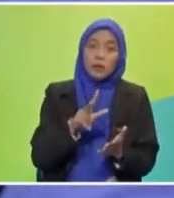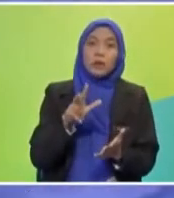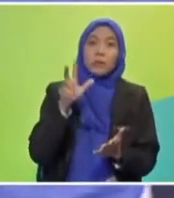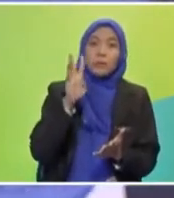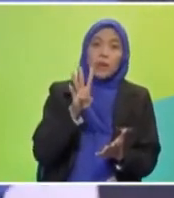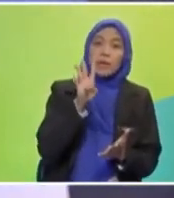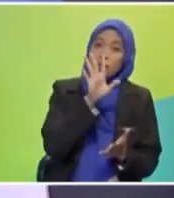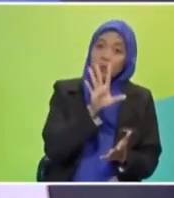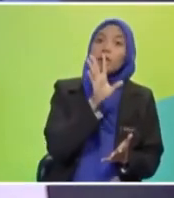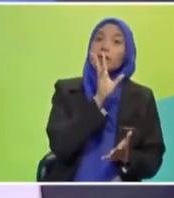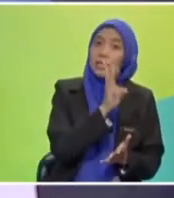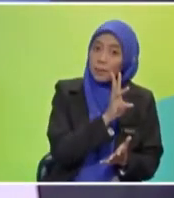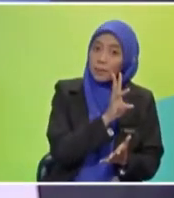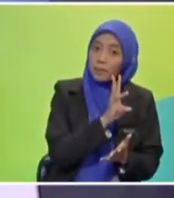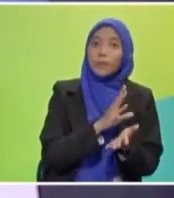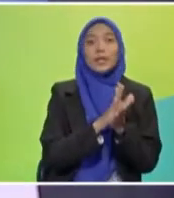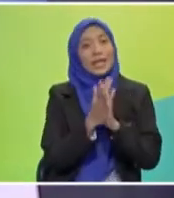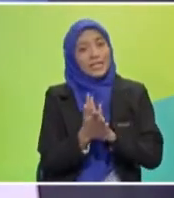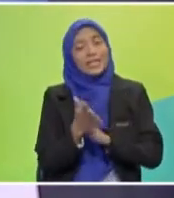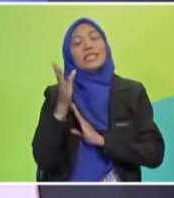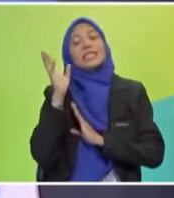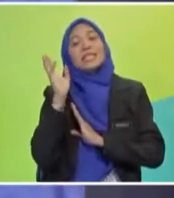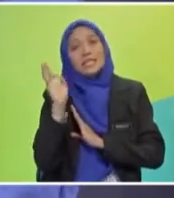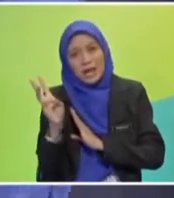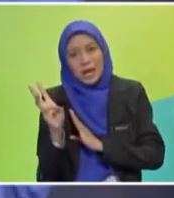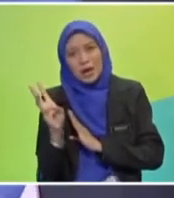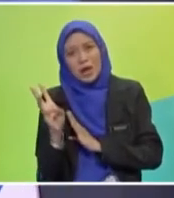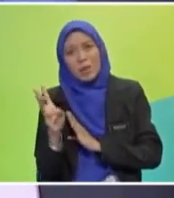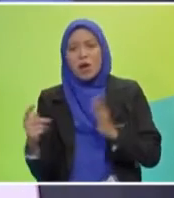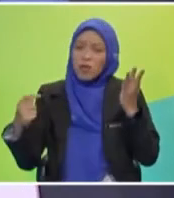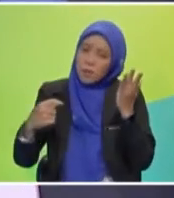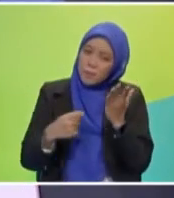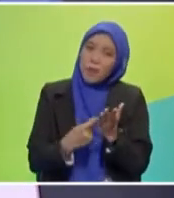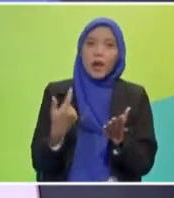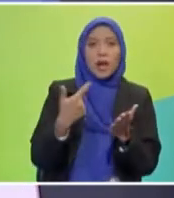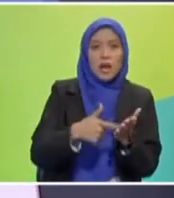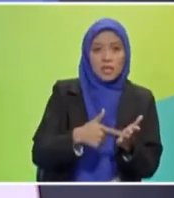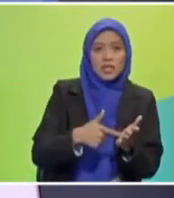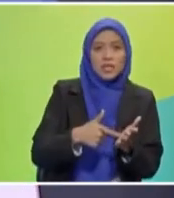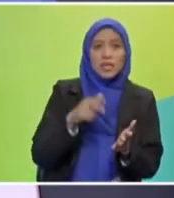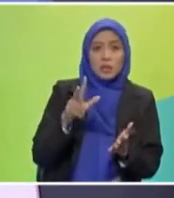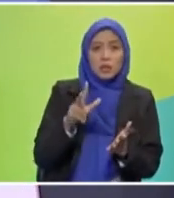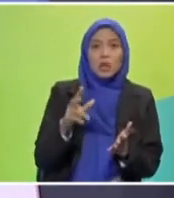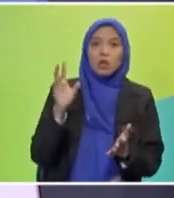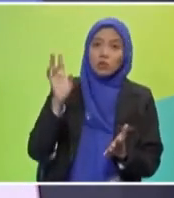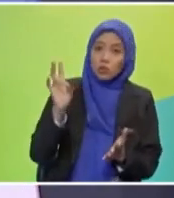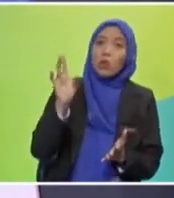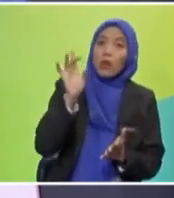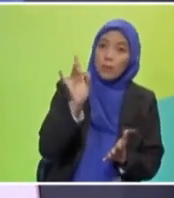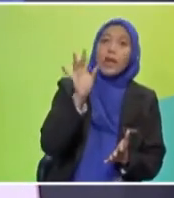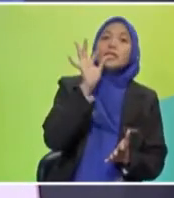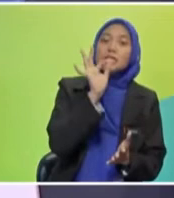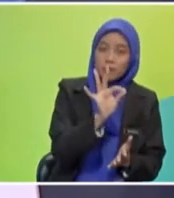lima, enam. Jadi enam. Kemudian tambah lagi tiga gigi raksasa ini. Enam, tujuh, lapan,